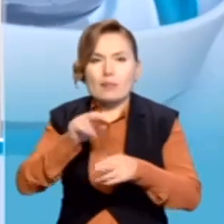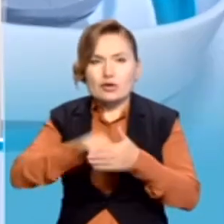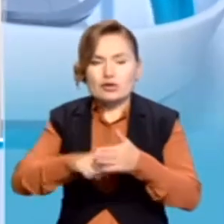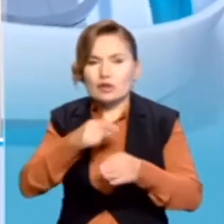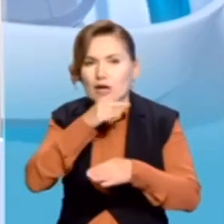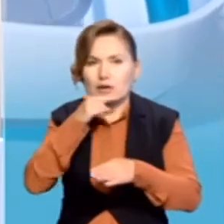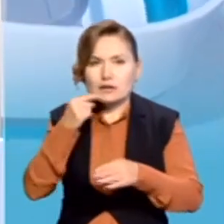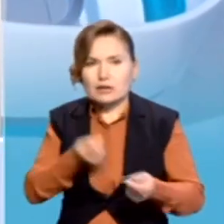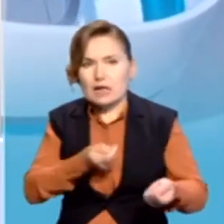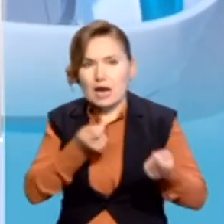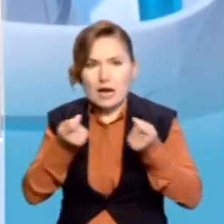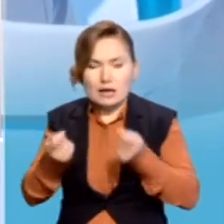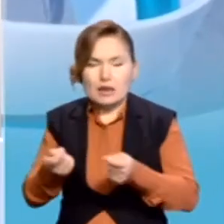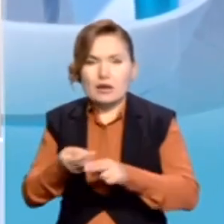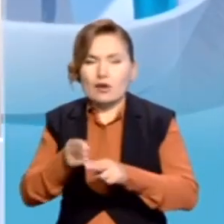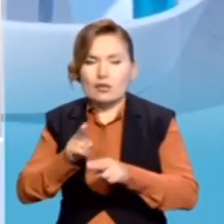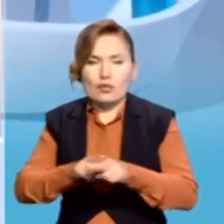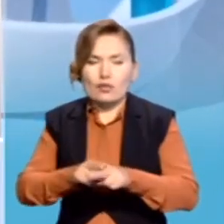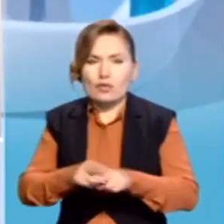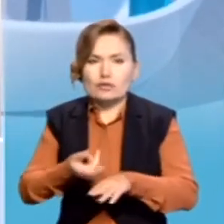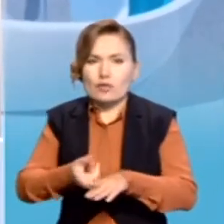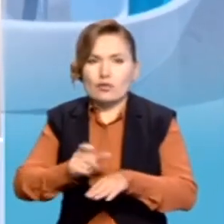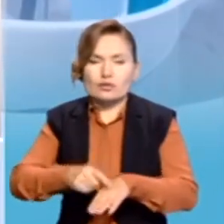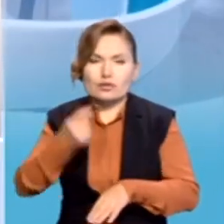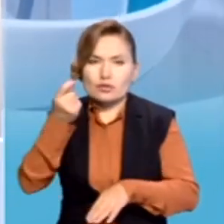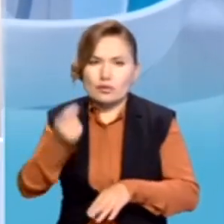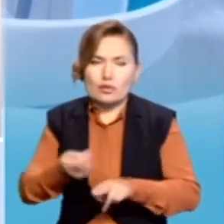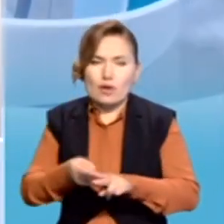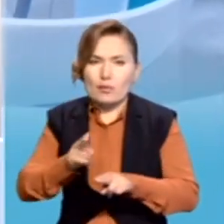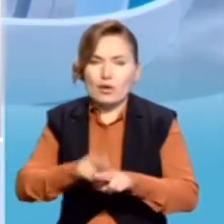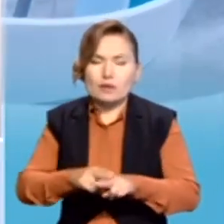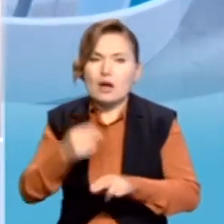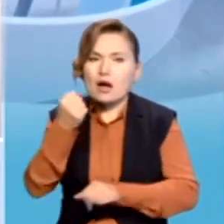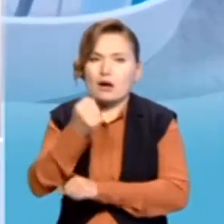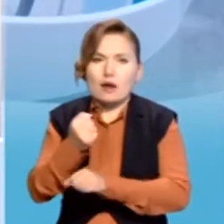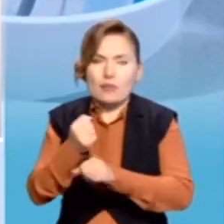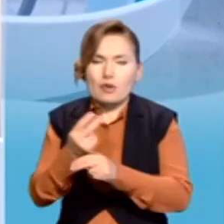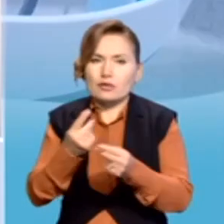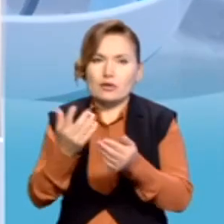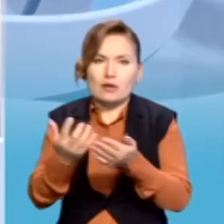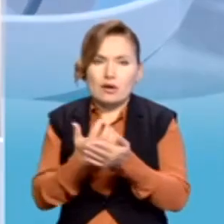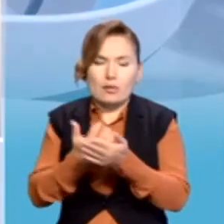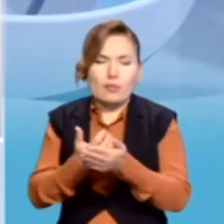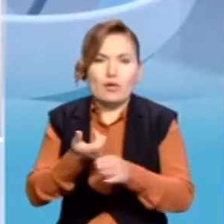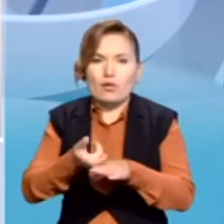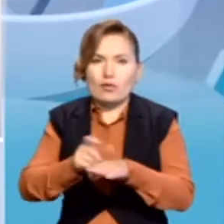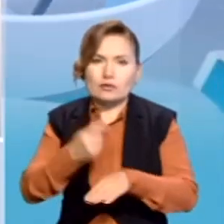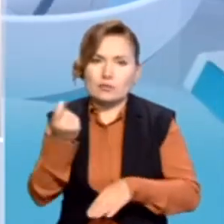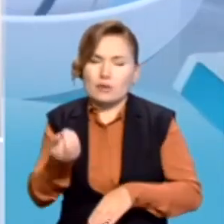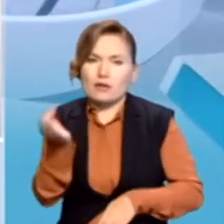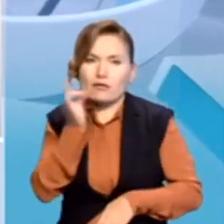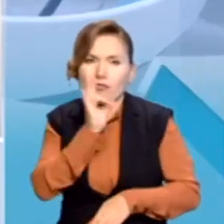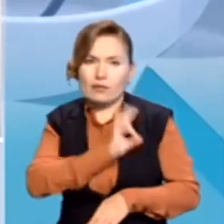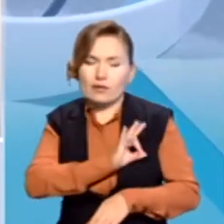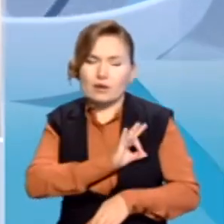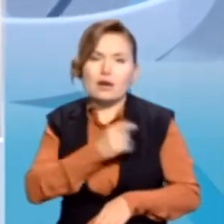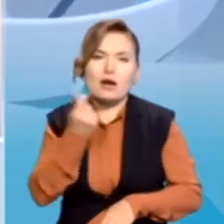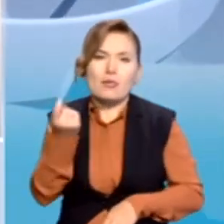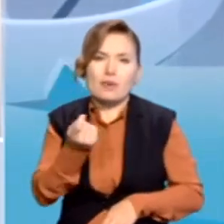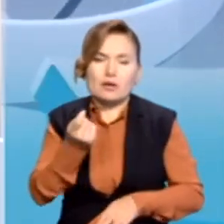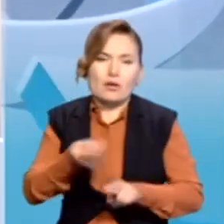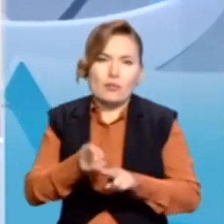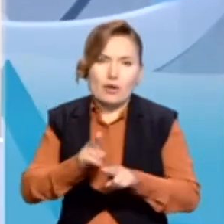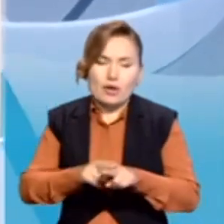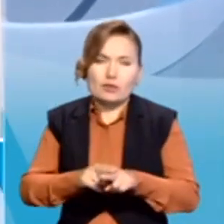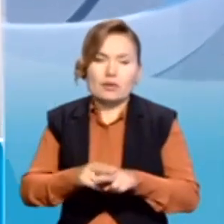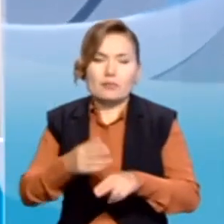кетеді. Олардың алып келген тауарлары көп болып, баға түсіп жататын болса, біз өзіміздің өндірген өнімімізді сата